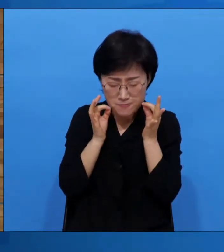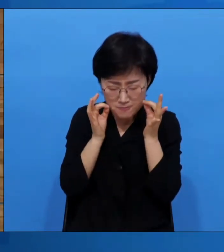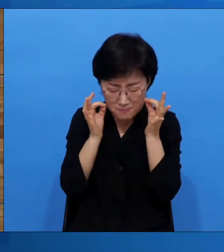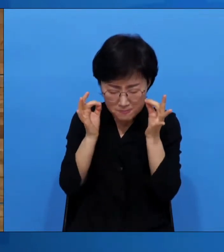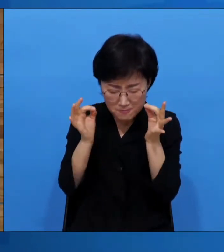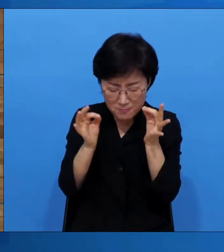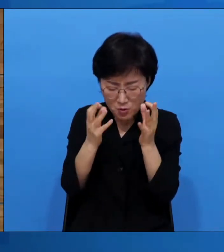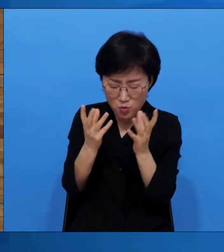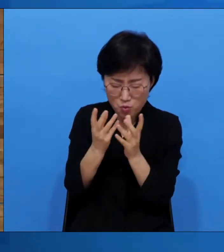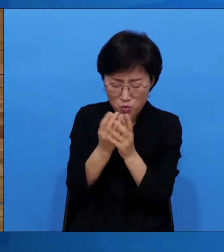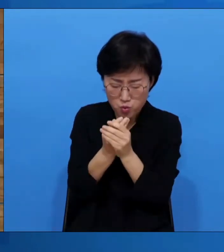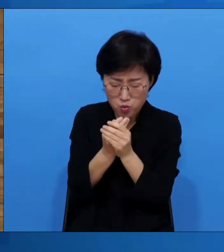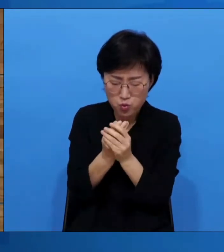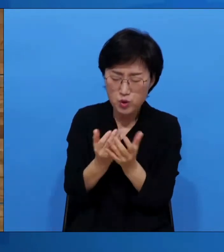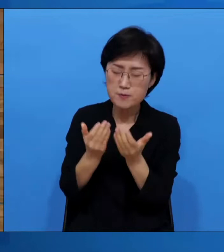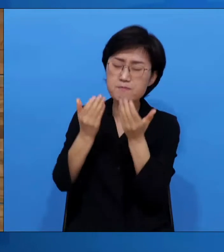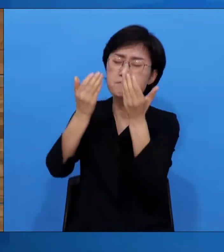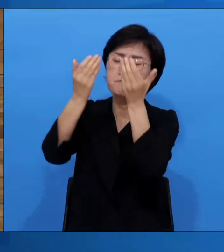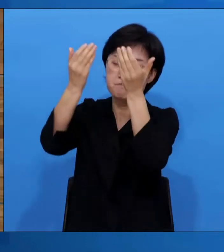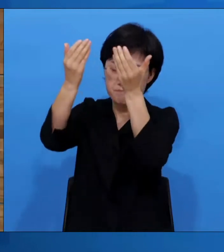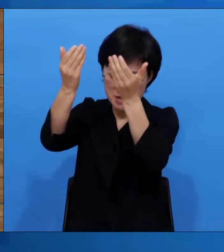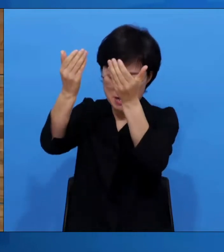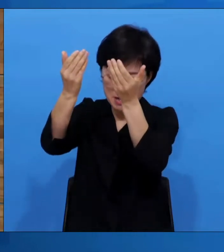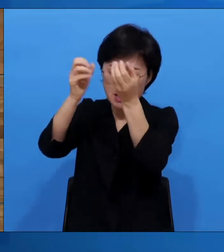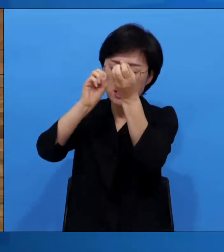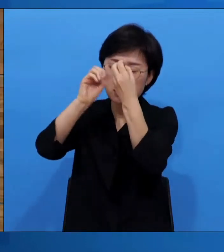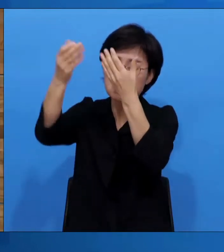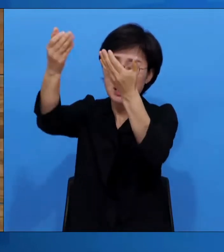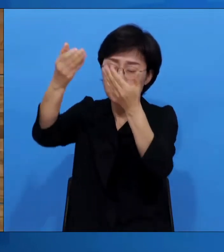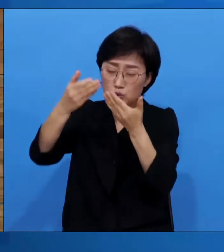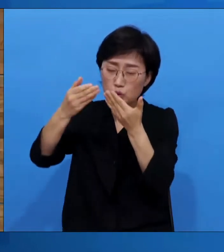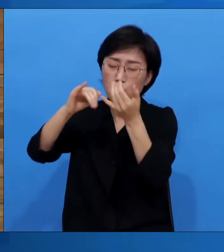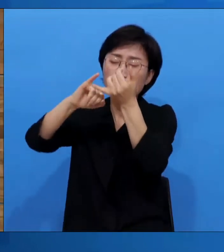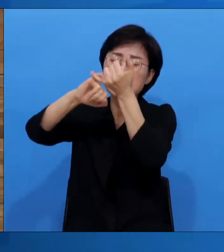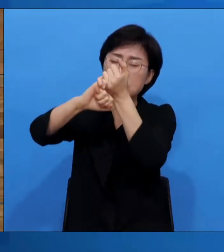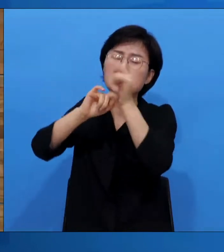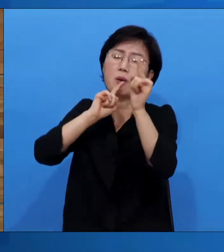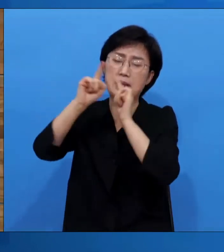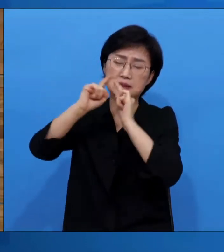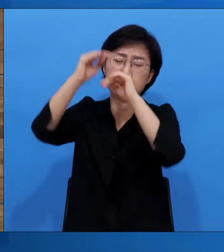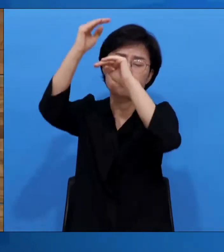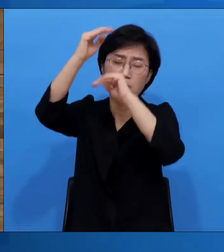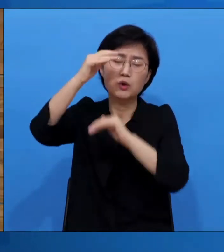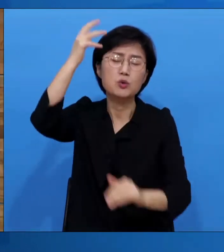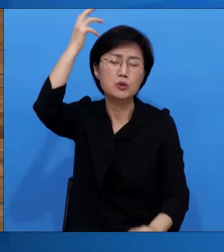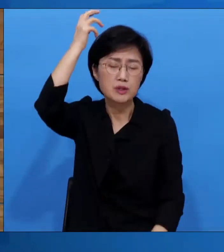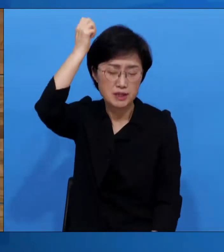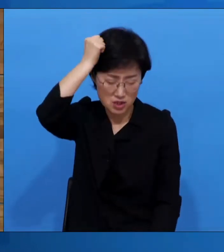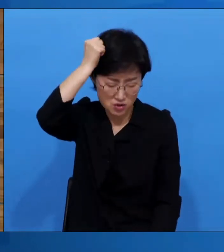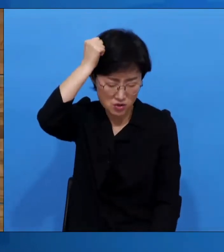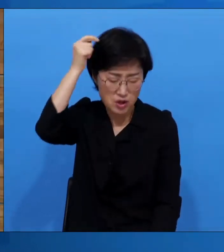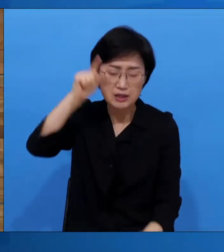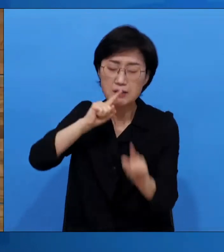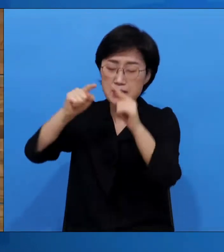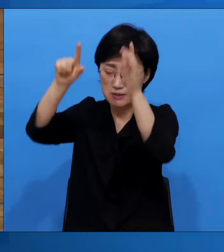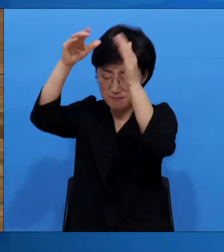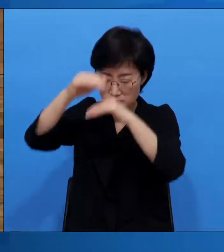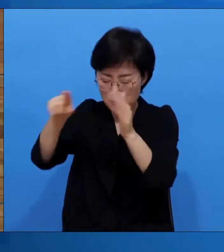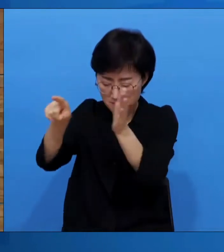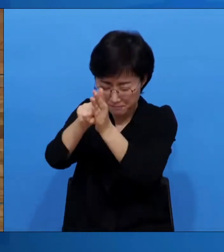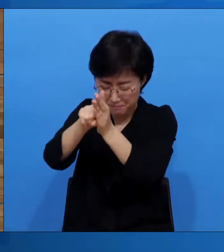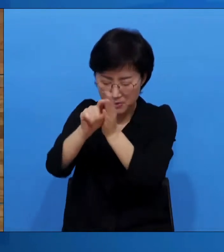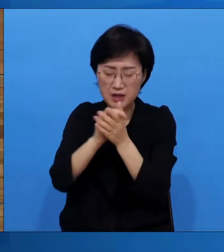붙잡고 기도합니다. We pray, holding on to your promised words, that you will hear our prayers, and that if we seek you with all of our hearts, that you will meet